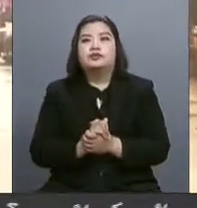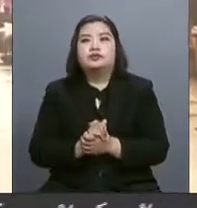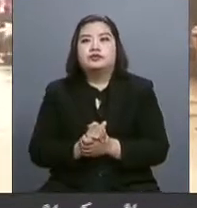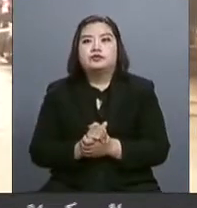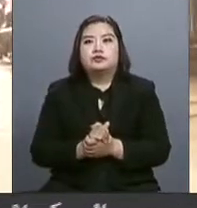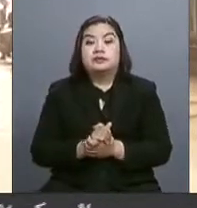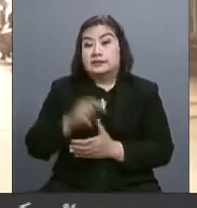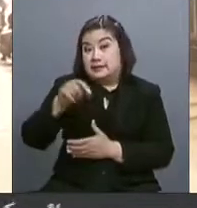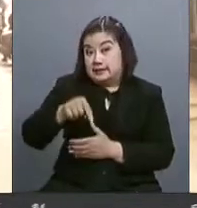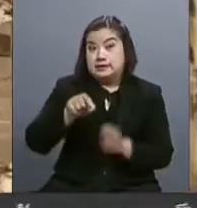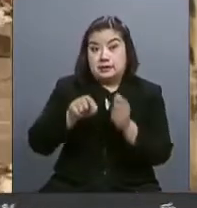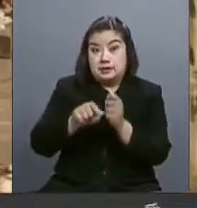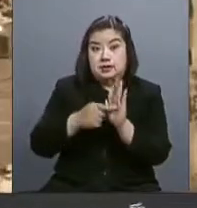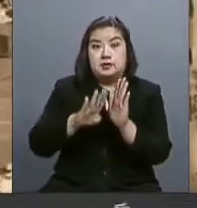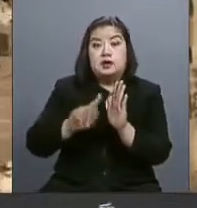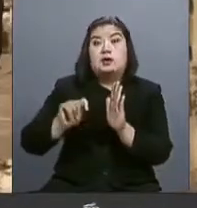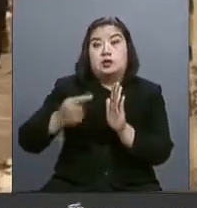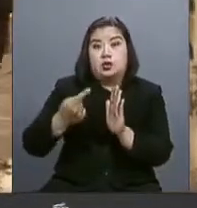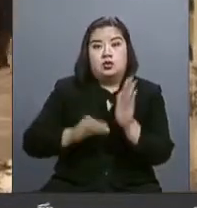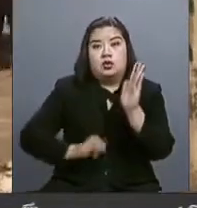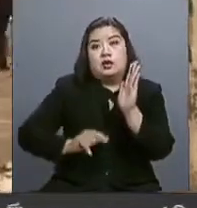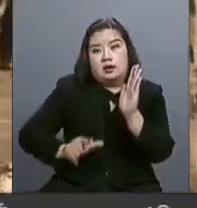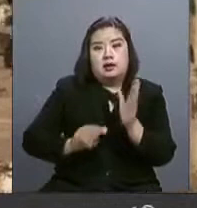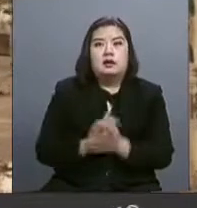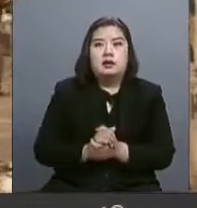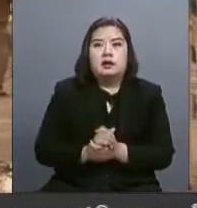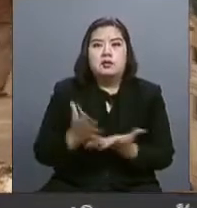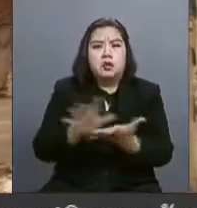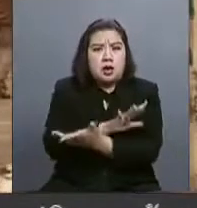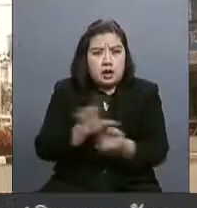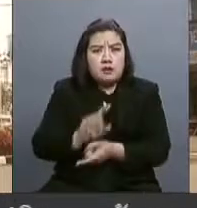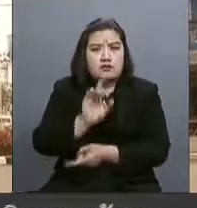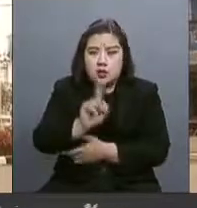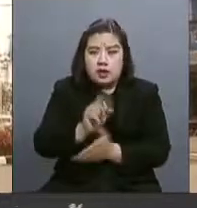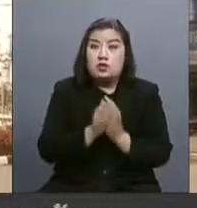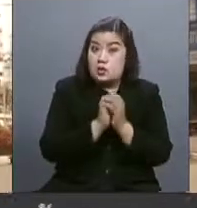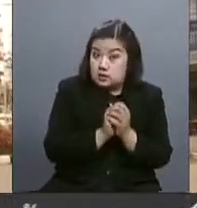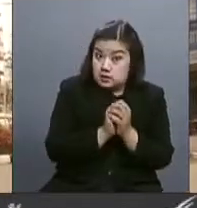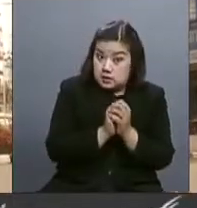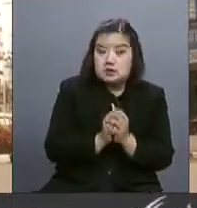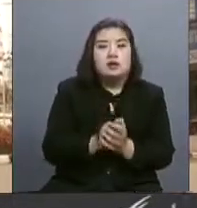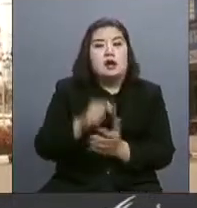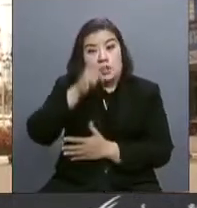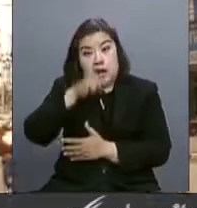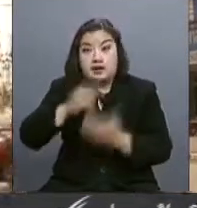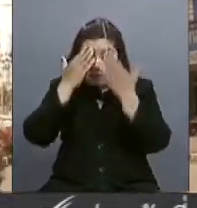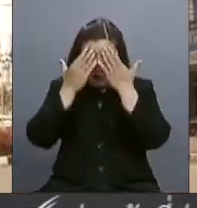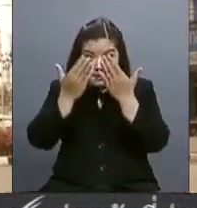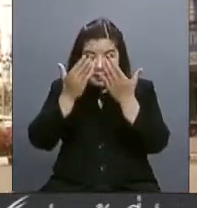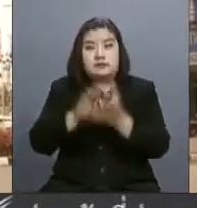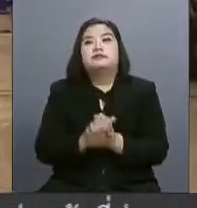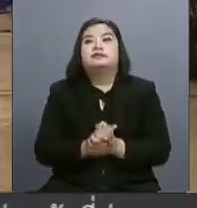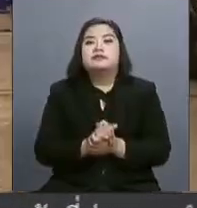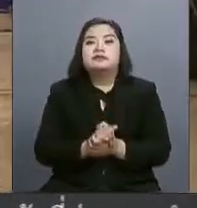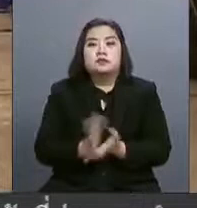อำเภอเบตงจังหวัดยะลาเป็นเมืองพหุวัฒนธรรมผสมผสานระหว่างชาวไทยเชื้อสายจีนและชาวไทยมุสลิมมีจุดแ